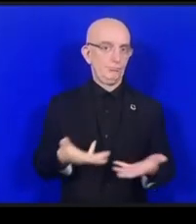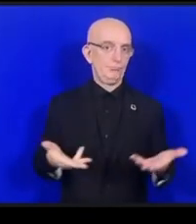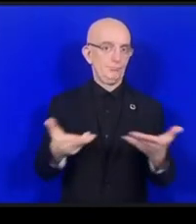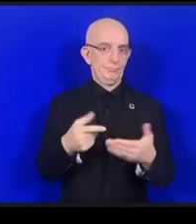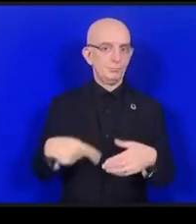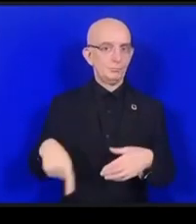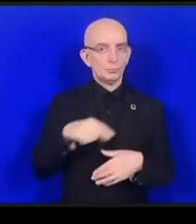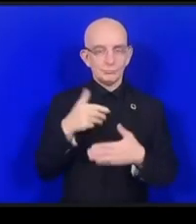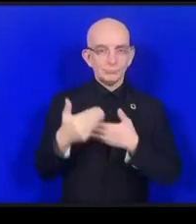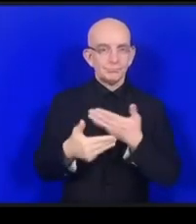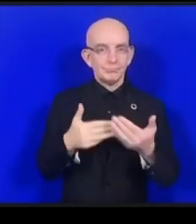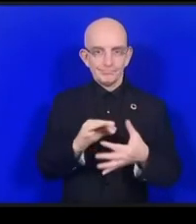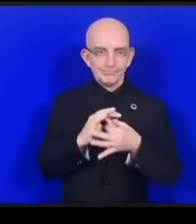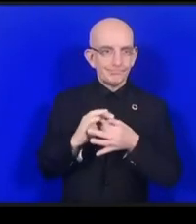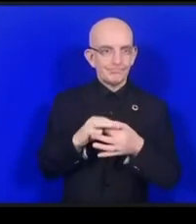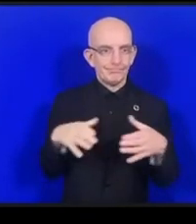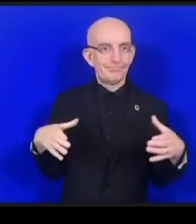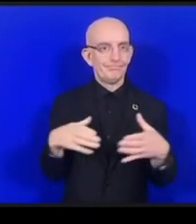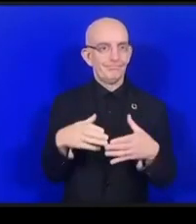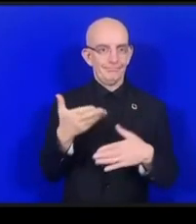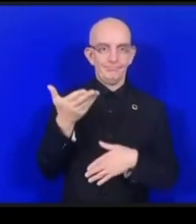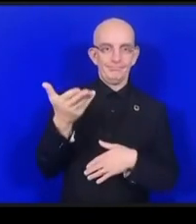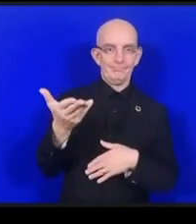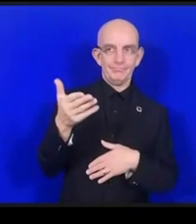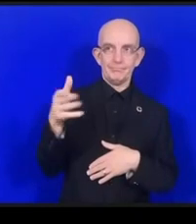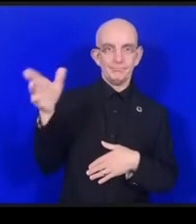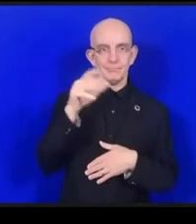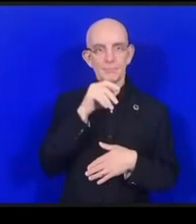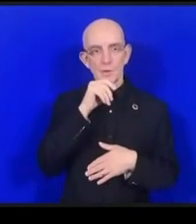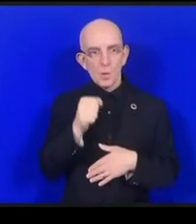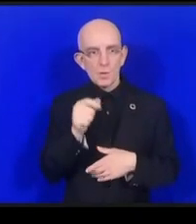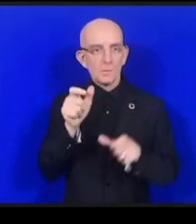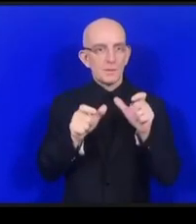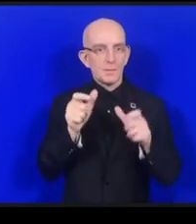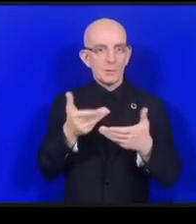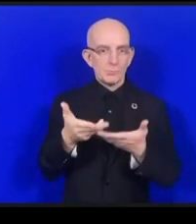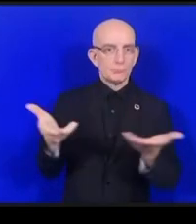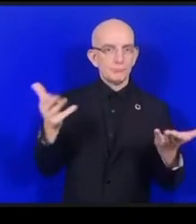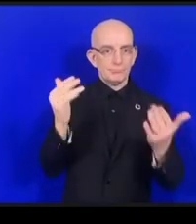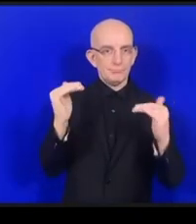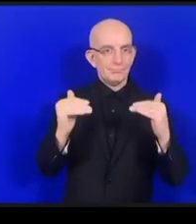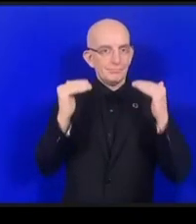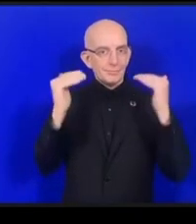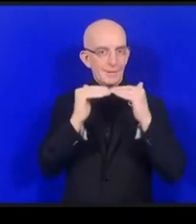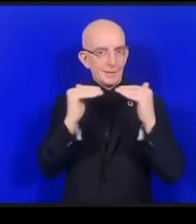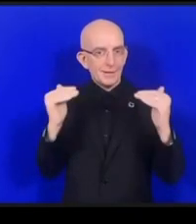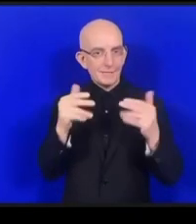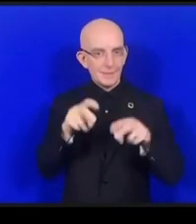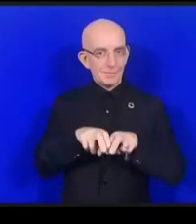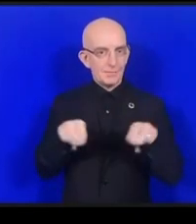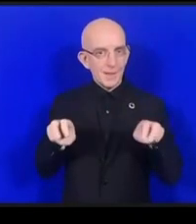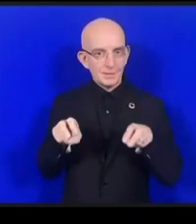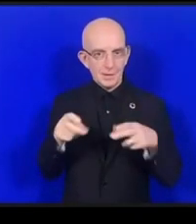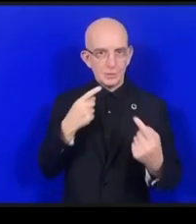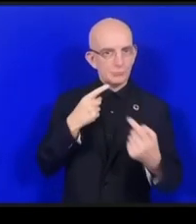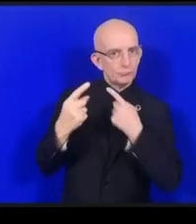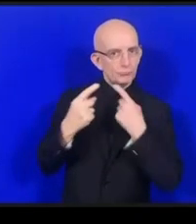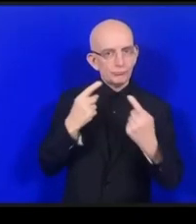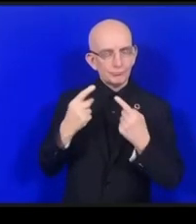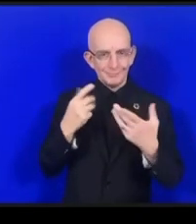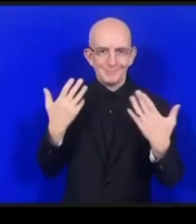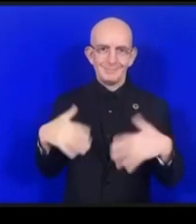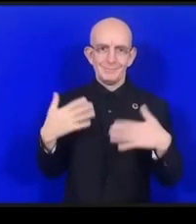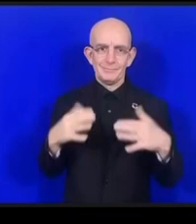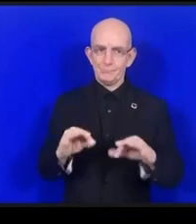ловек сама Я привыкла смотреть на ораторов из зала ораторы всегда люди старше меня Я